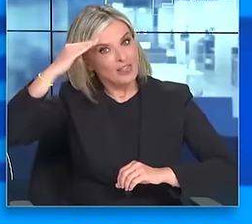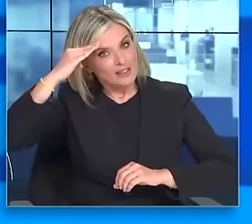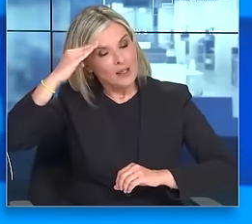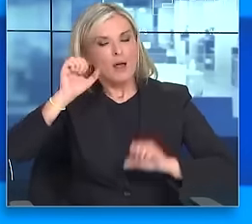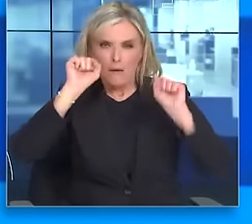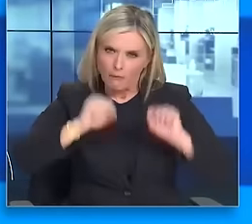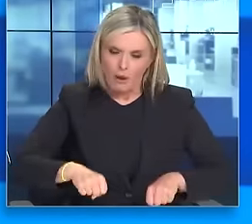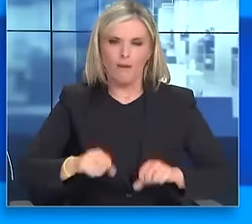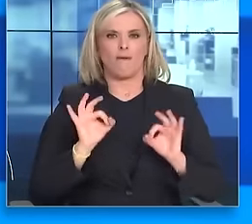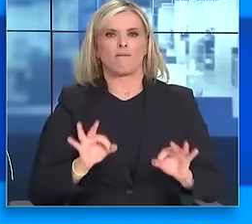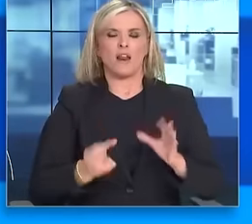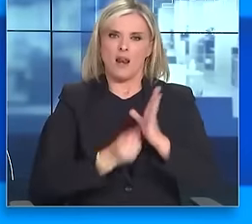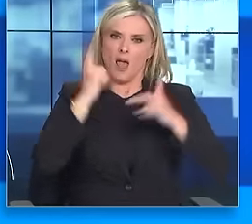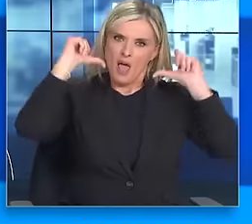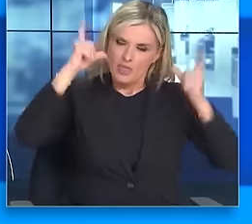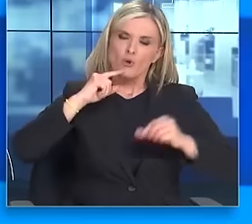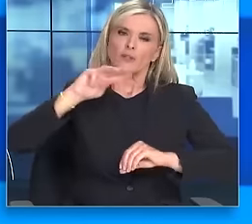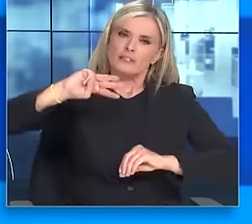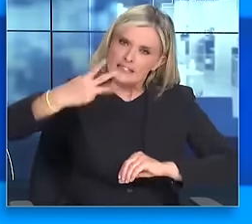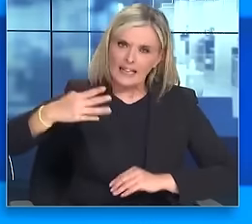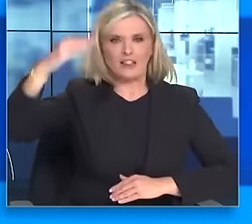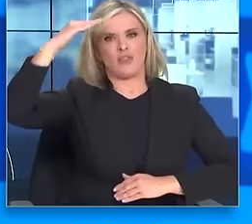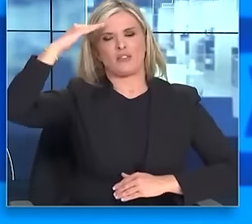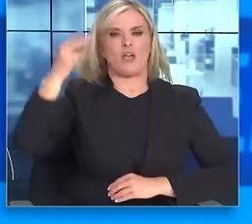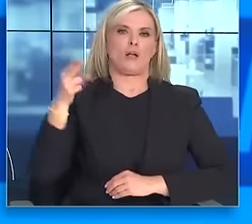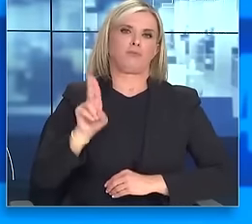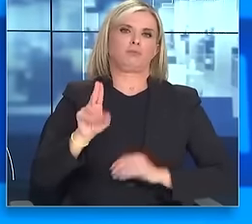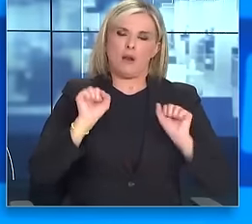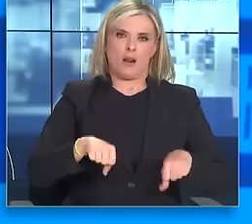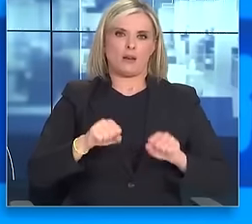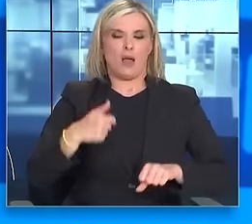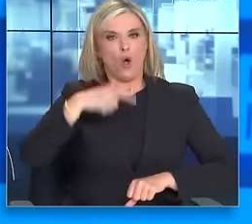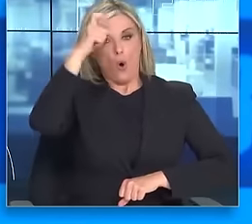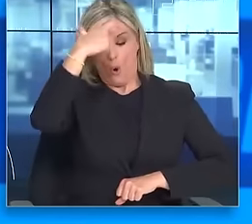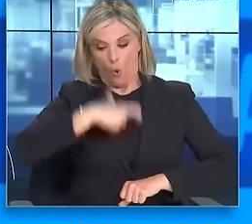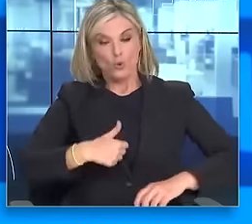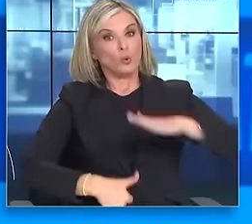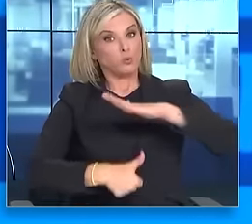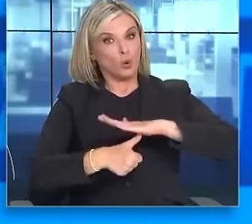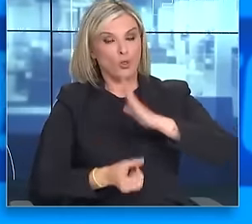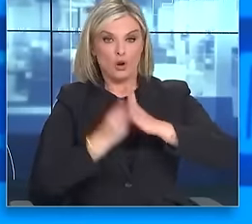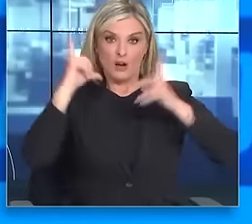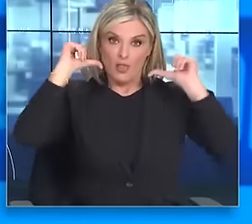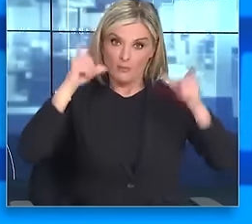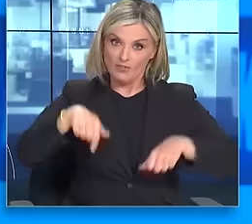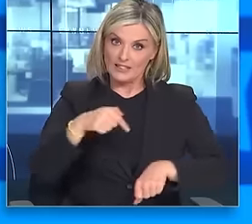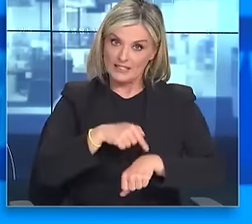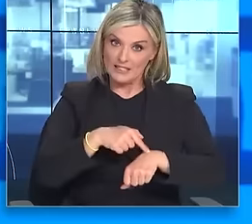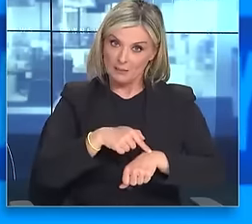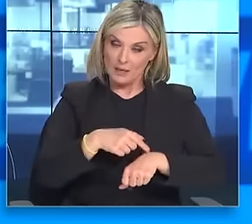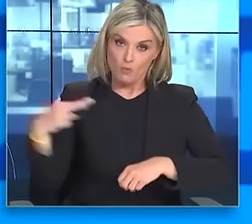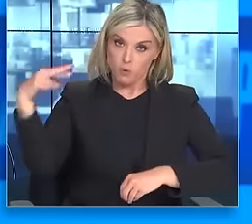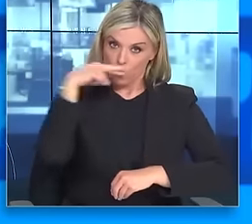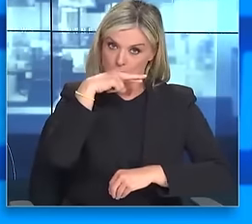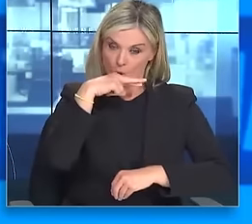τρίτη. Ως Νέα Δημοκρατία θα επιδιώξουμε και τρίτη θητεία και στο βαθμό που είμαι πρόεδρος της Νέας Δημοκρατίας και εν ενεργεία